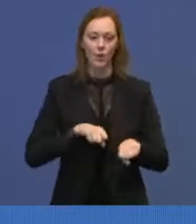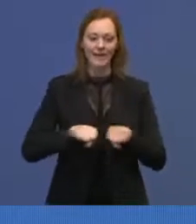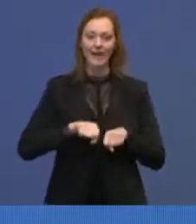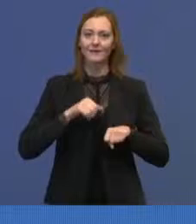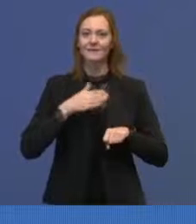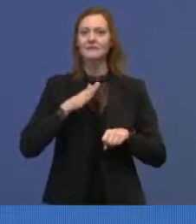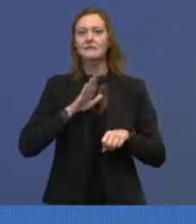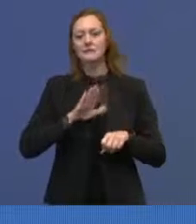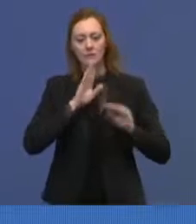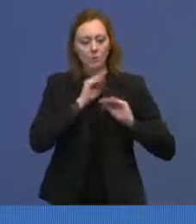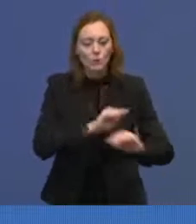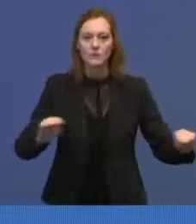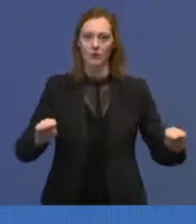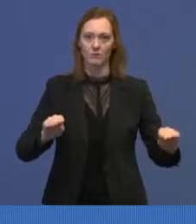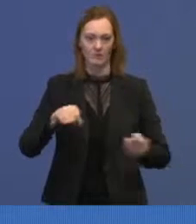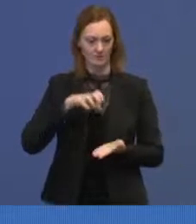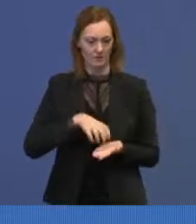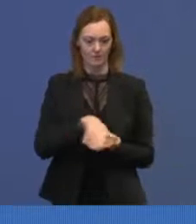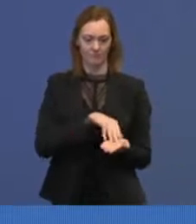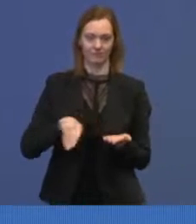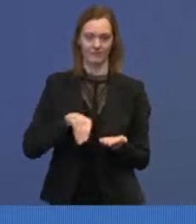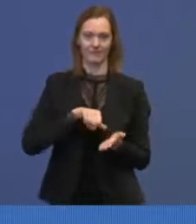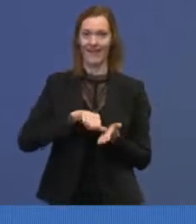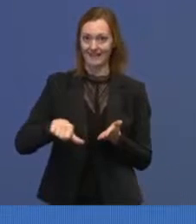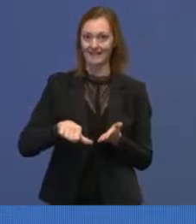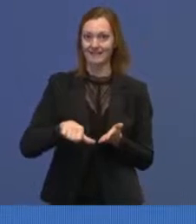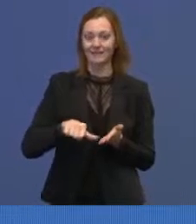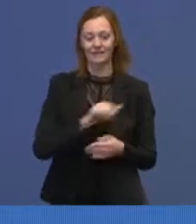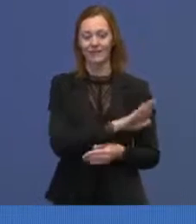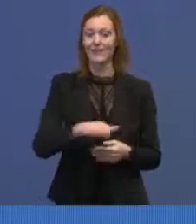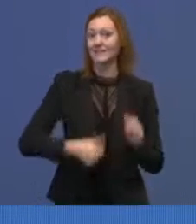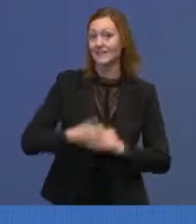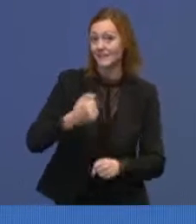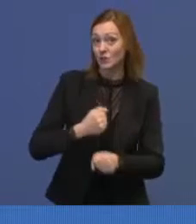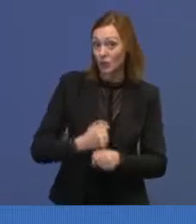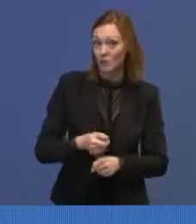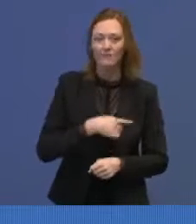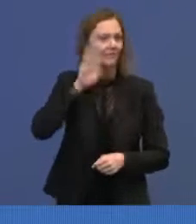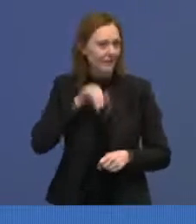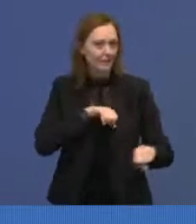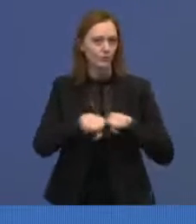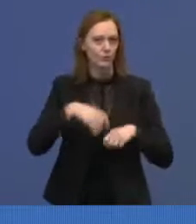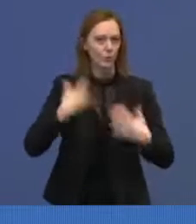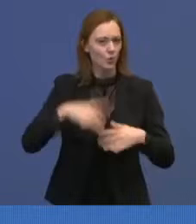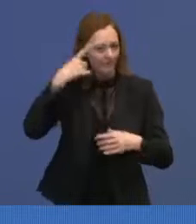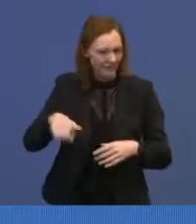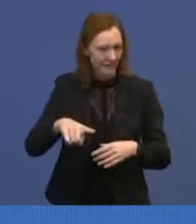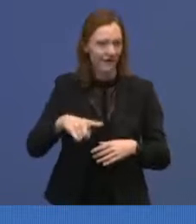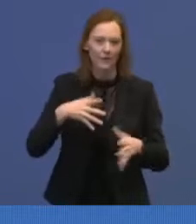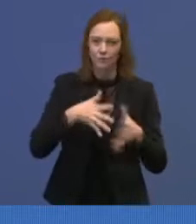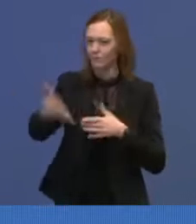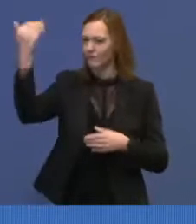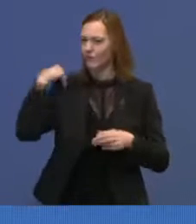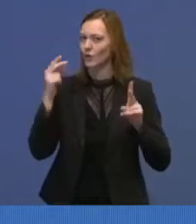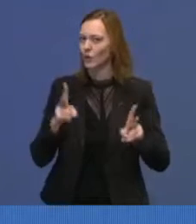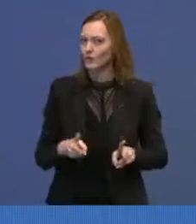dirayso degmooyinka ayaa ah in dowladdu bixinayso dhaqaalaha ku baxaya shaqadan muhiimka ah ee ay wadaan. degmooyinku way yaqaanaan hawshan, khibrad ayay u